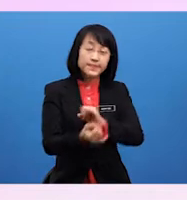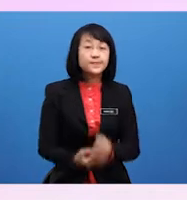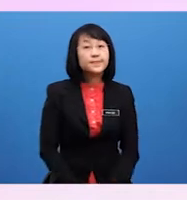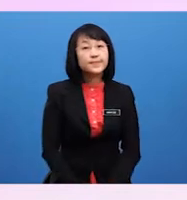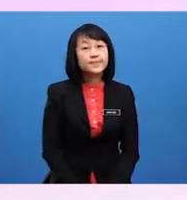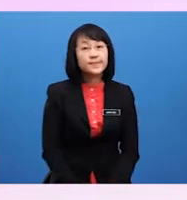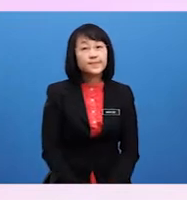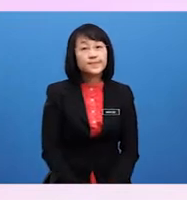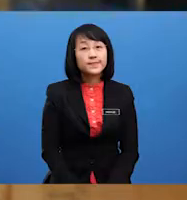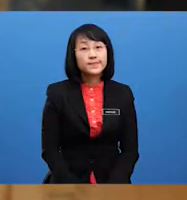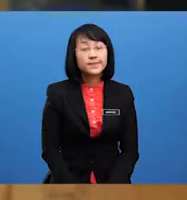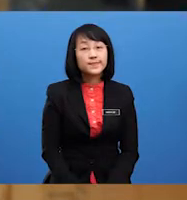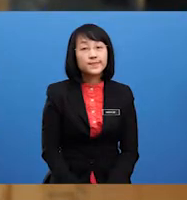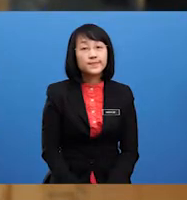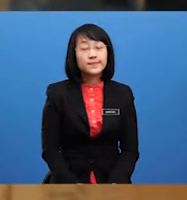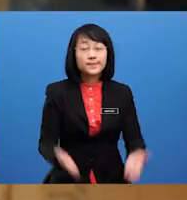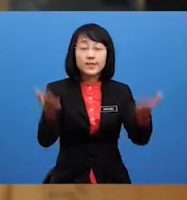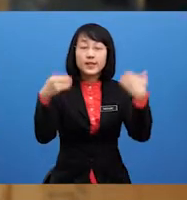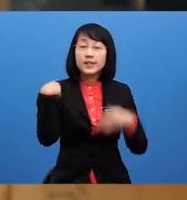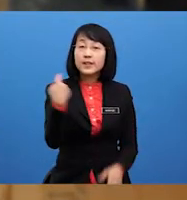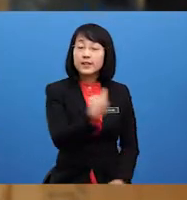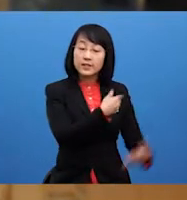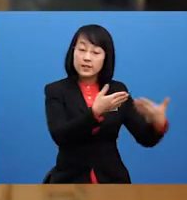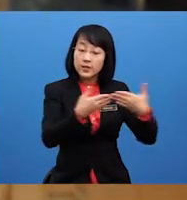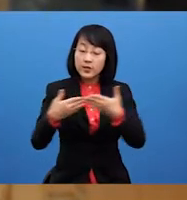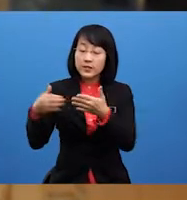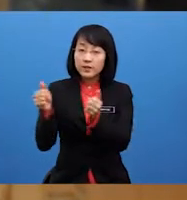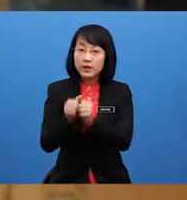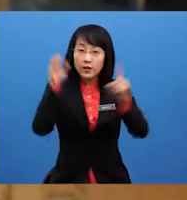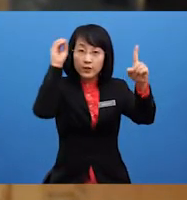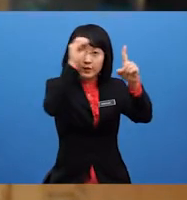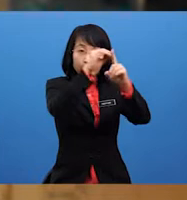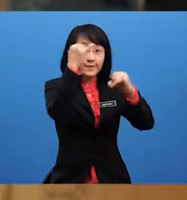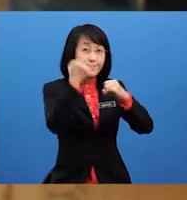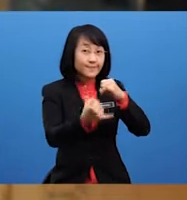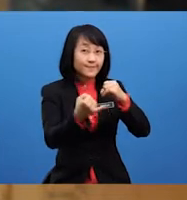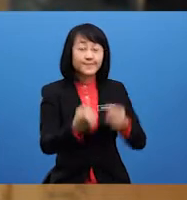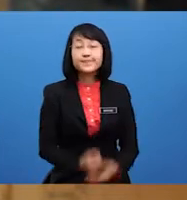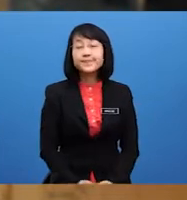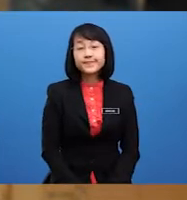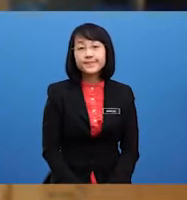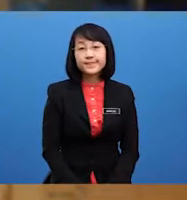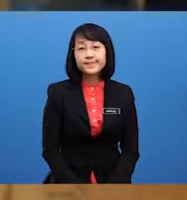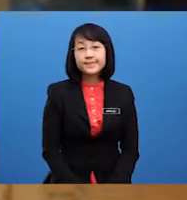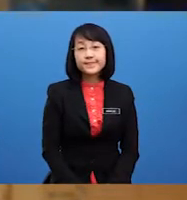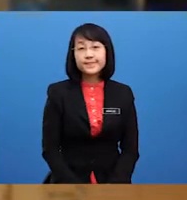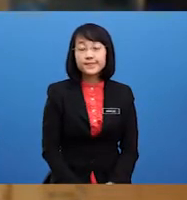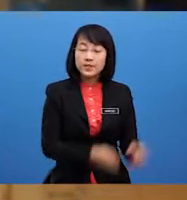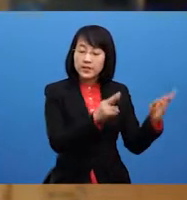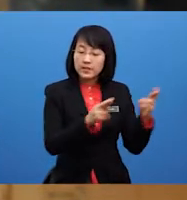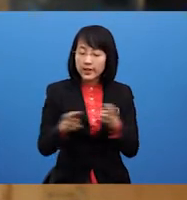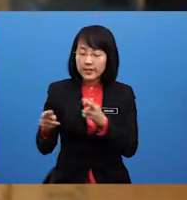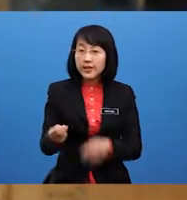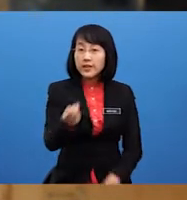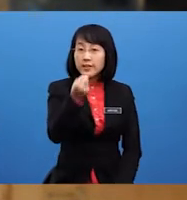iklim. Mari kita teruskan dengan objektif terakhir pembelajaran kita, iaitu merancang